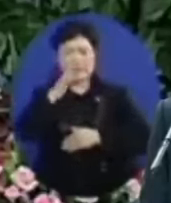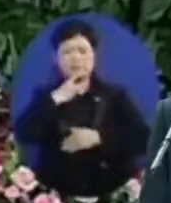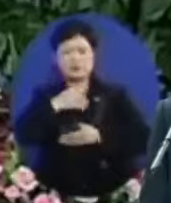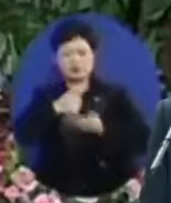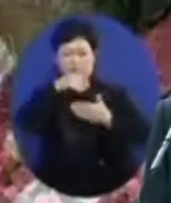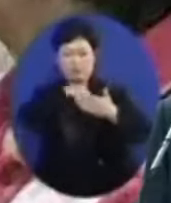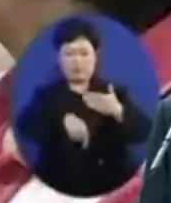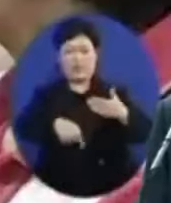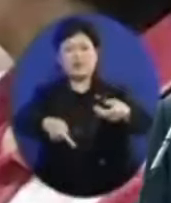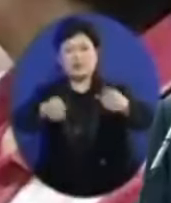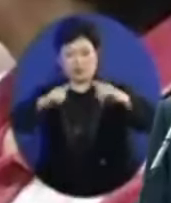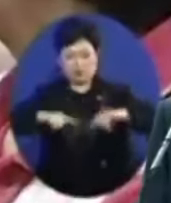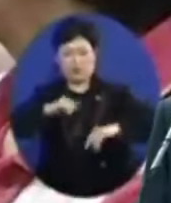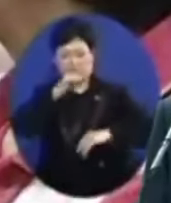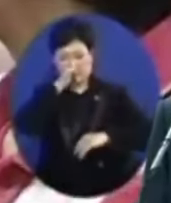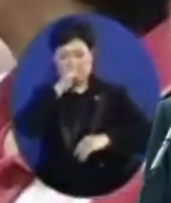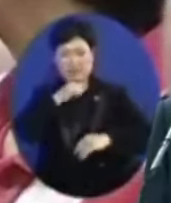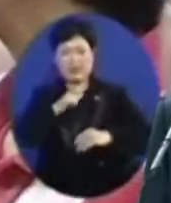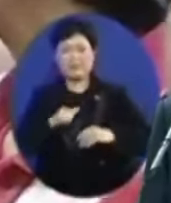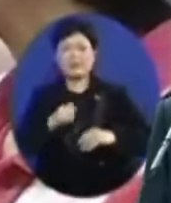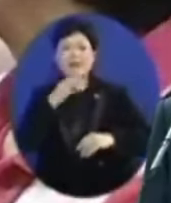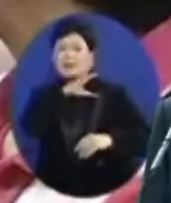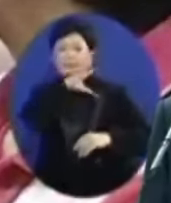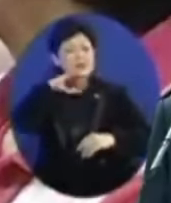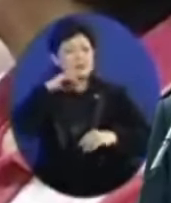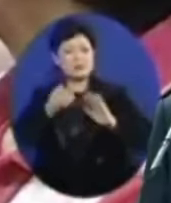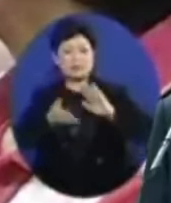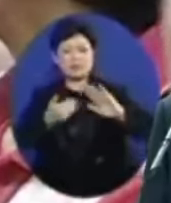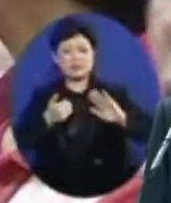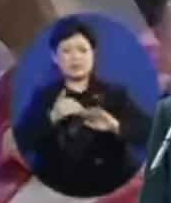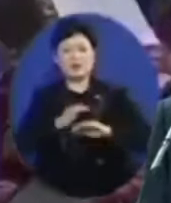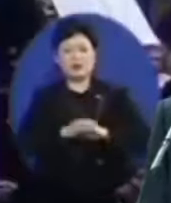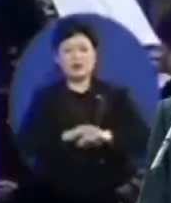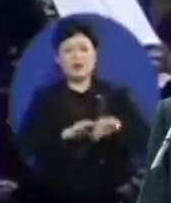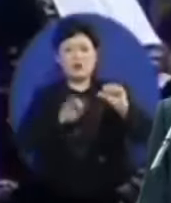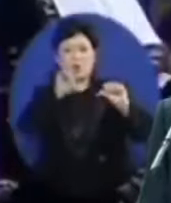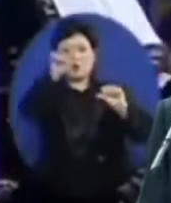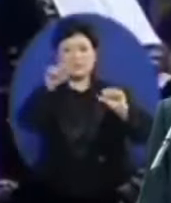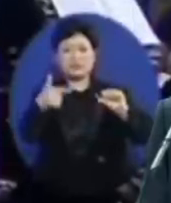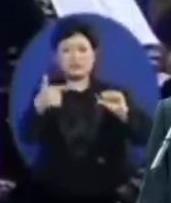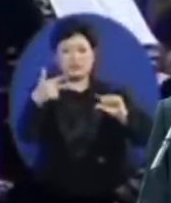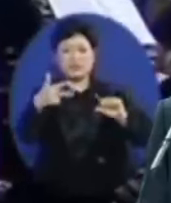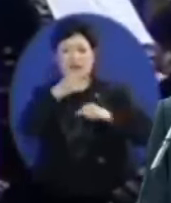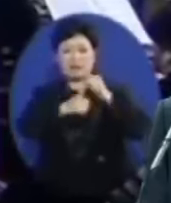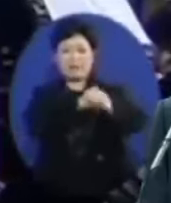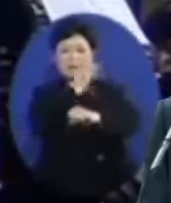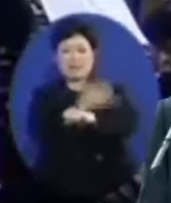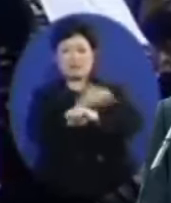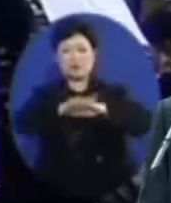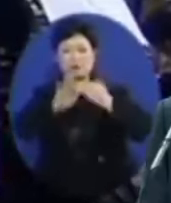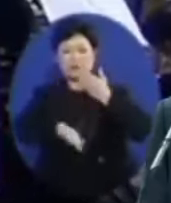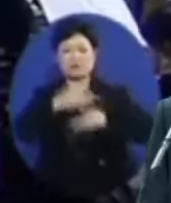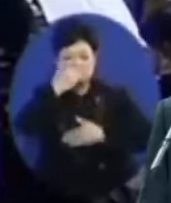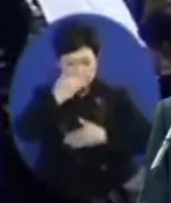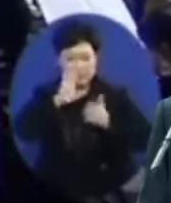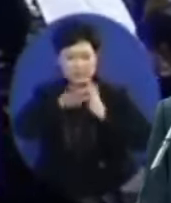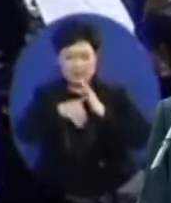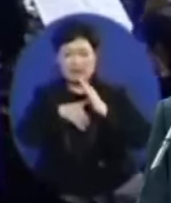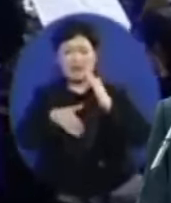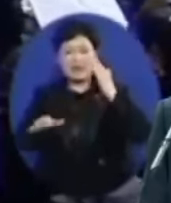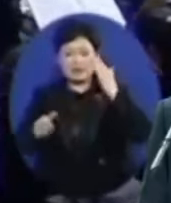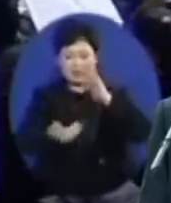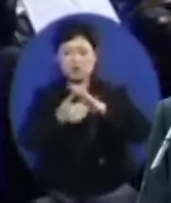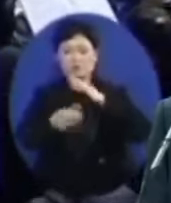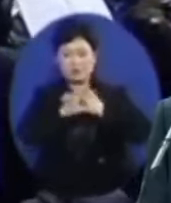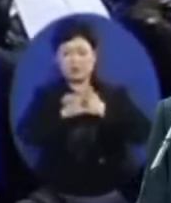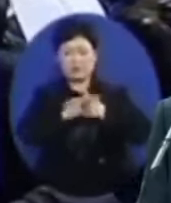품에 들어갈 수 있는 것입니다. 베드로전서 5장 6절로 7절에 하나님의 능하신 손 아래서 겸손하라. 때가 되면 너희를 높이시리라. 너희